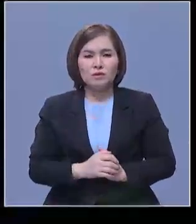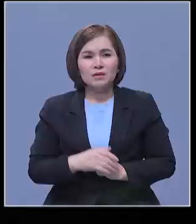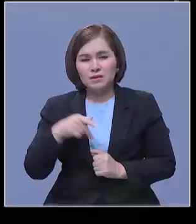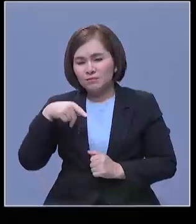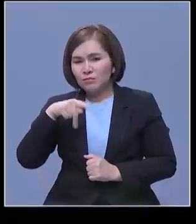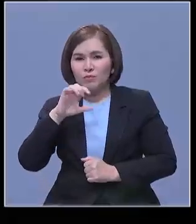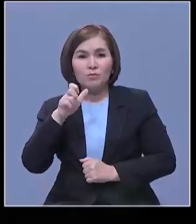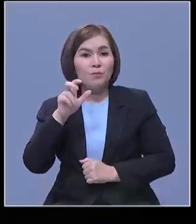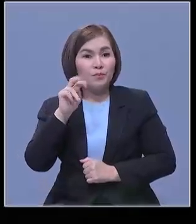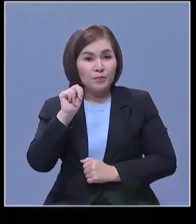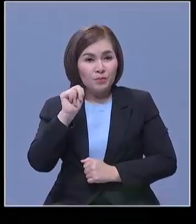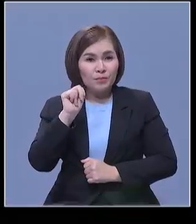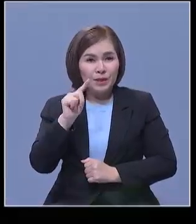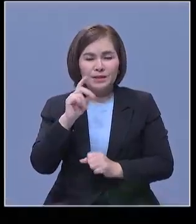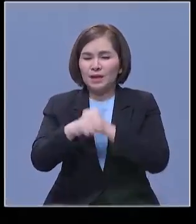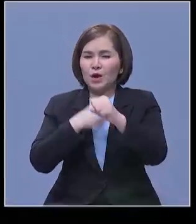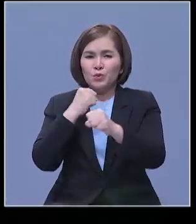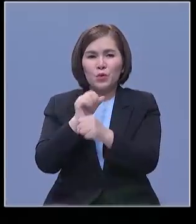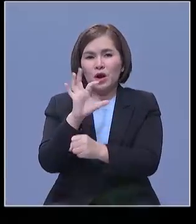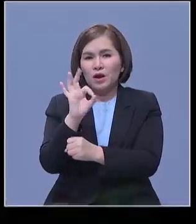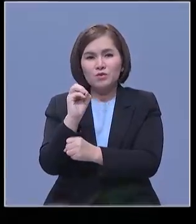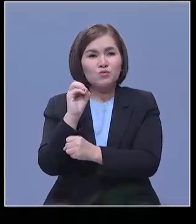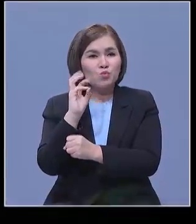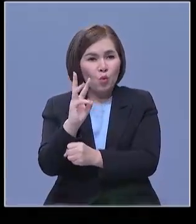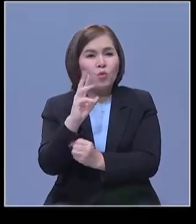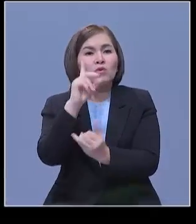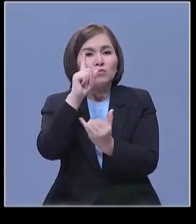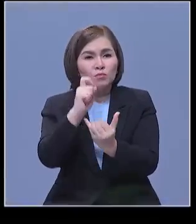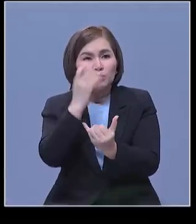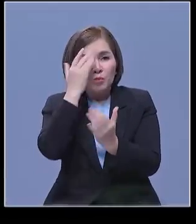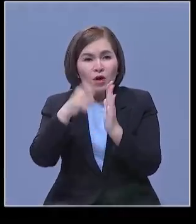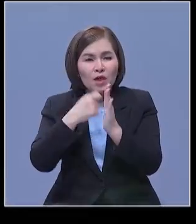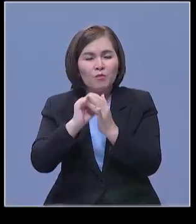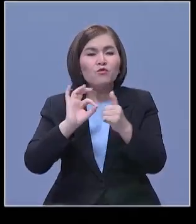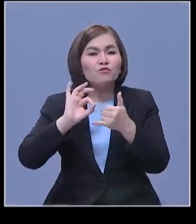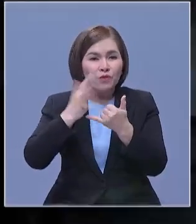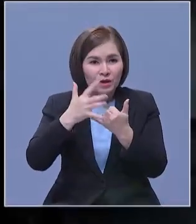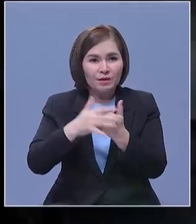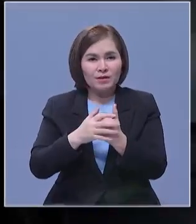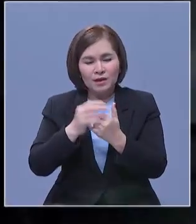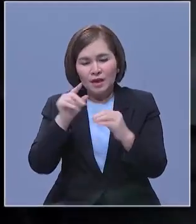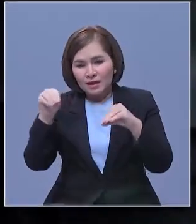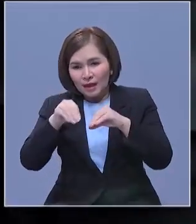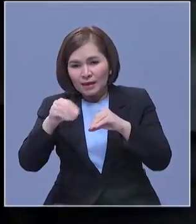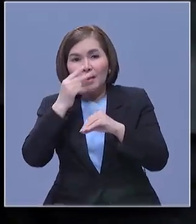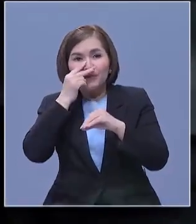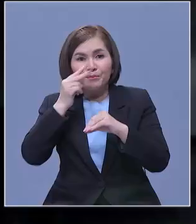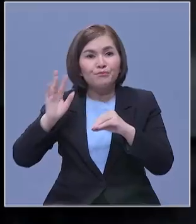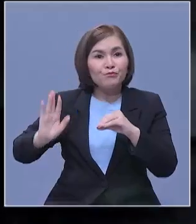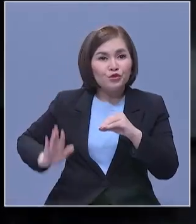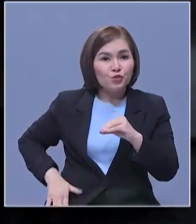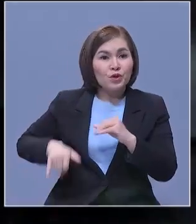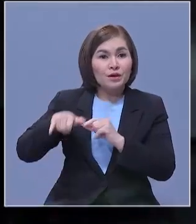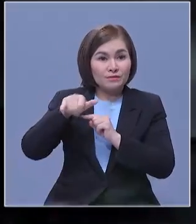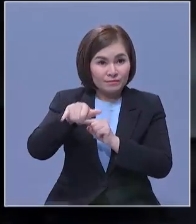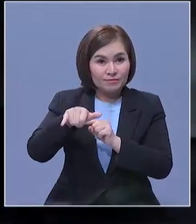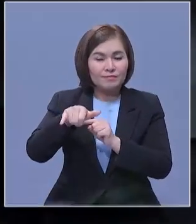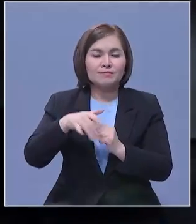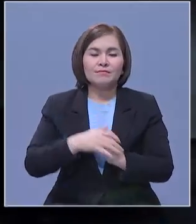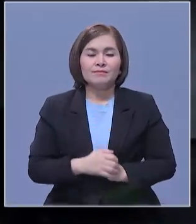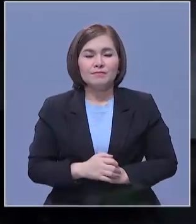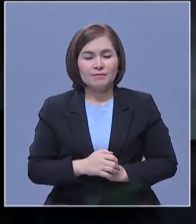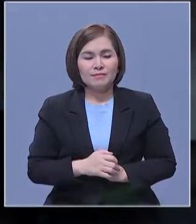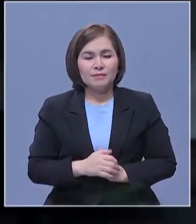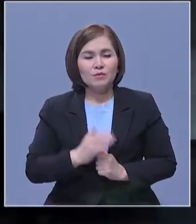าพินอายุ96ปีนะครับถูกไฟไหม้นอกจากนั้นครับยังพบสุนัขพันธุ์ไทยผสมเพ